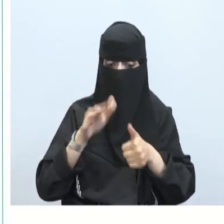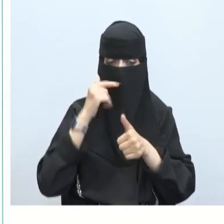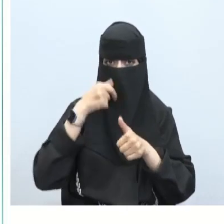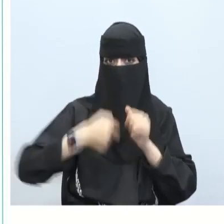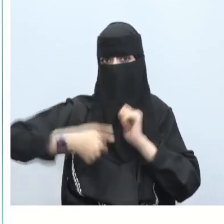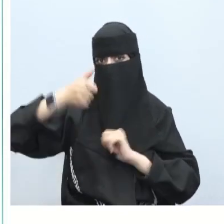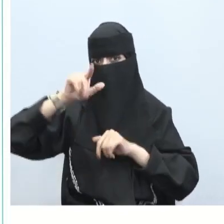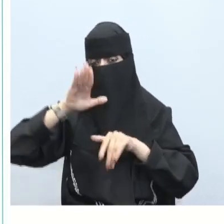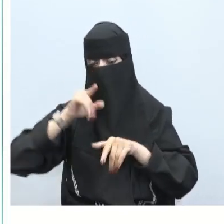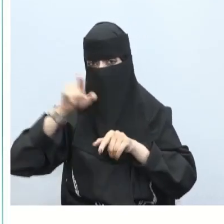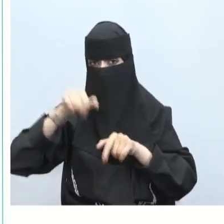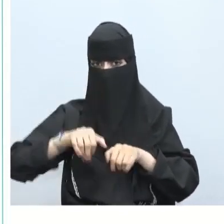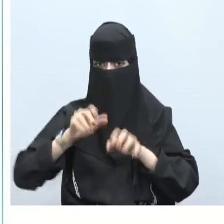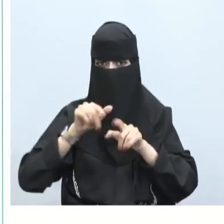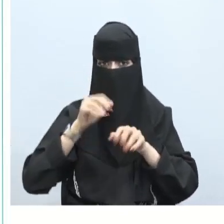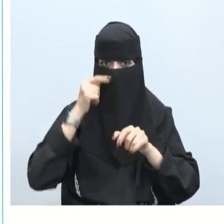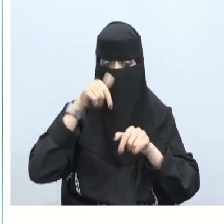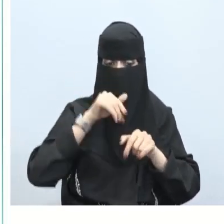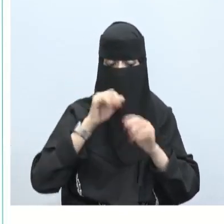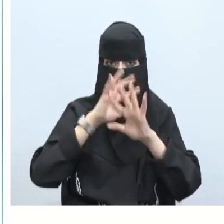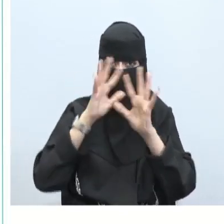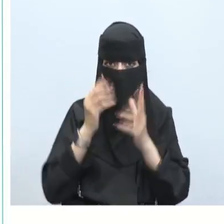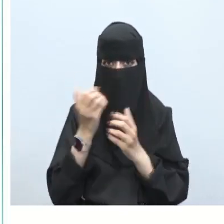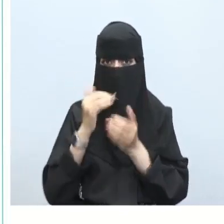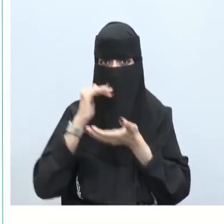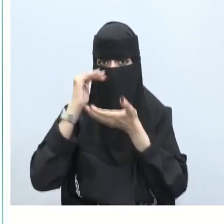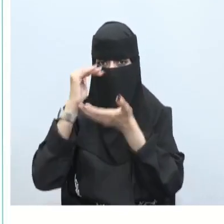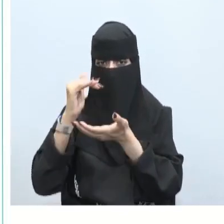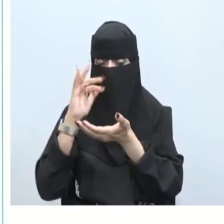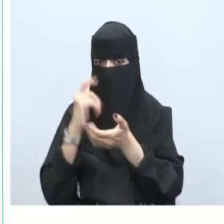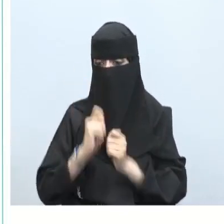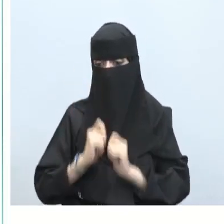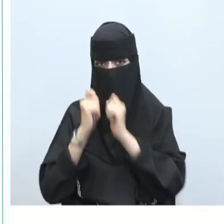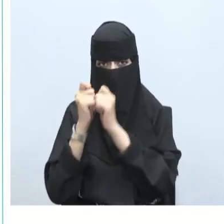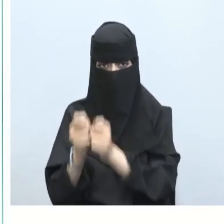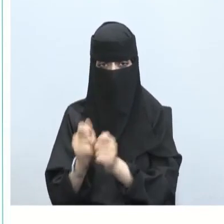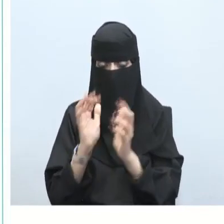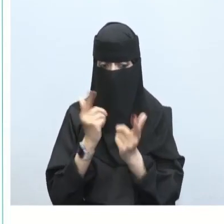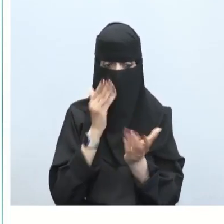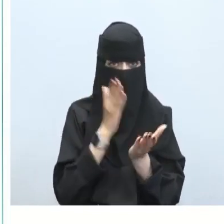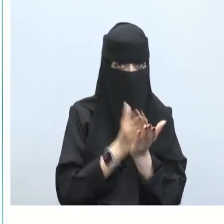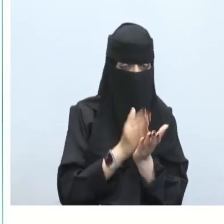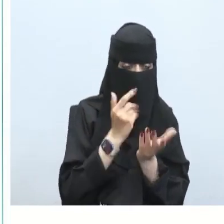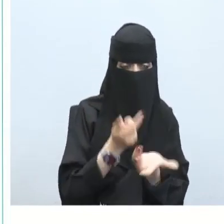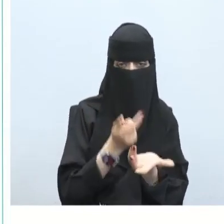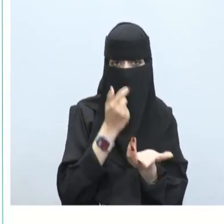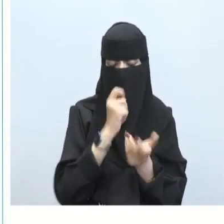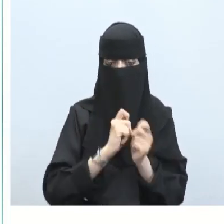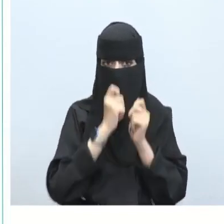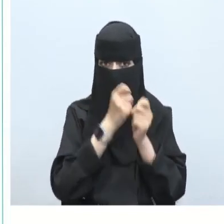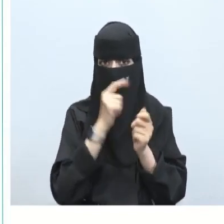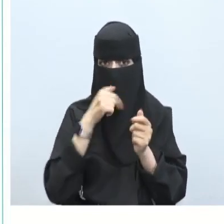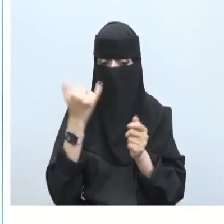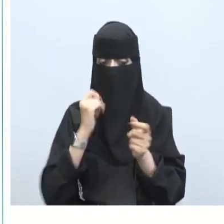انجازها هذه الاجهزه ستحسب كل منتج متى سيسلم كيف يسلم او كل طلب كذلك